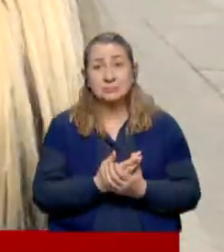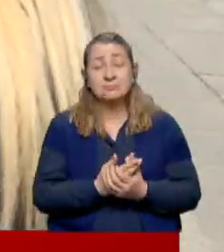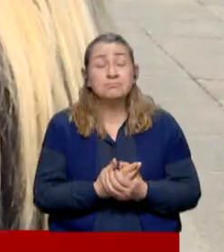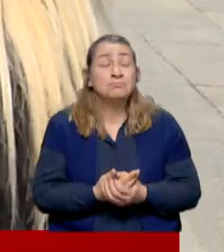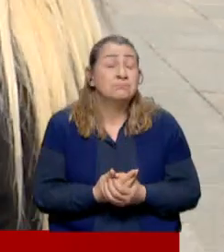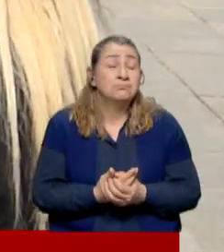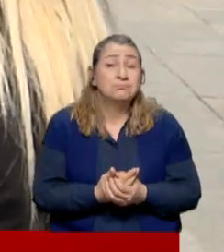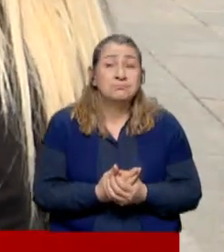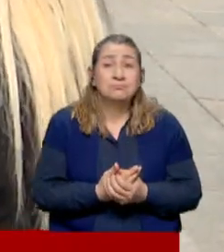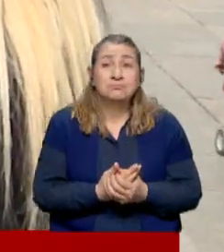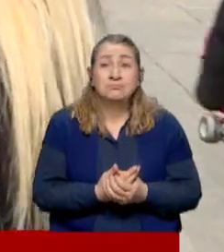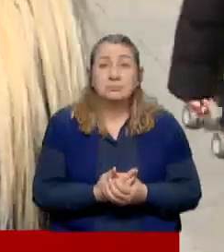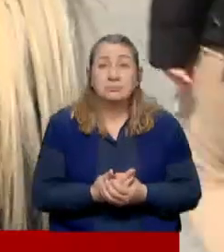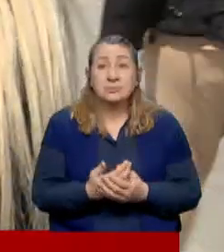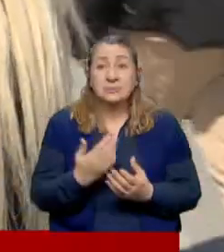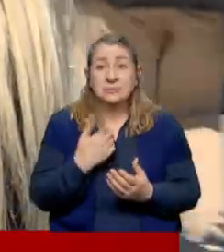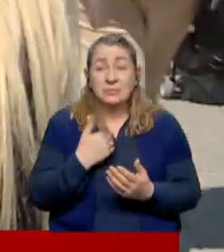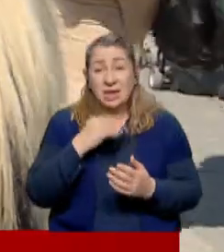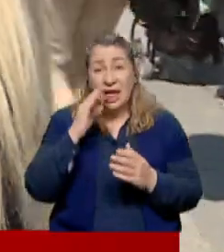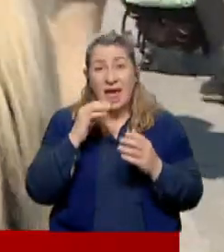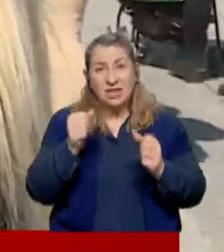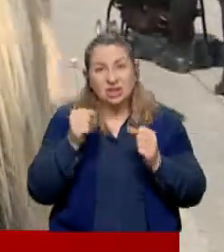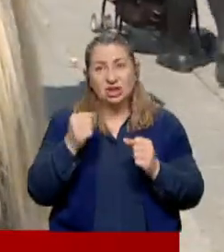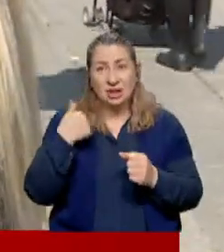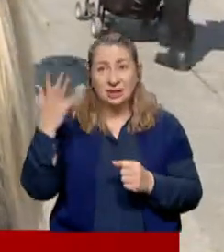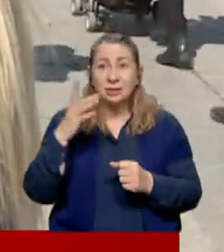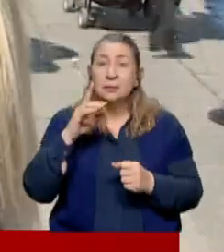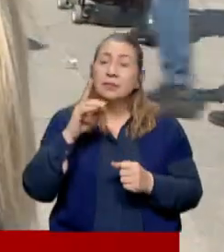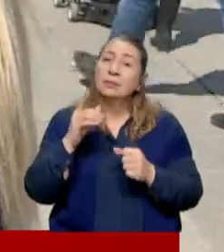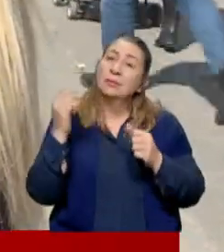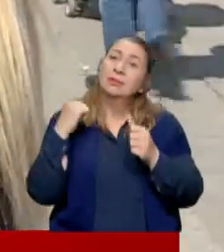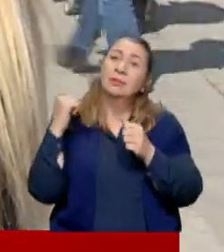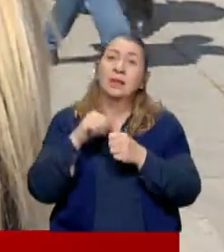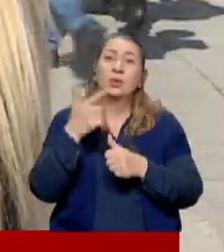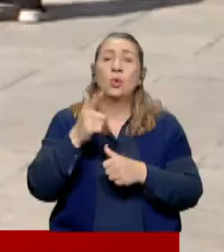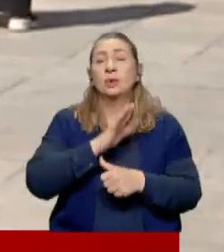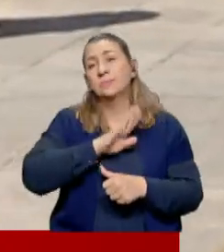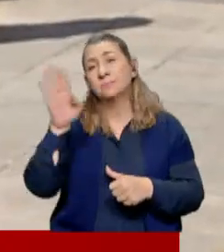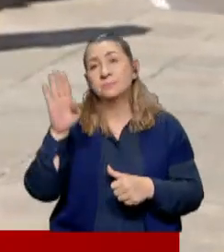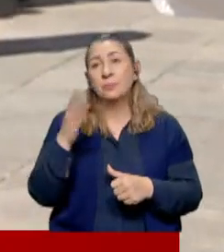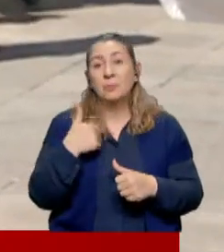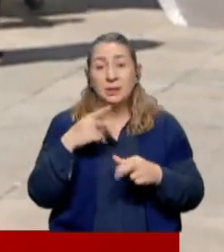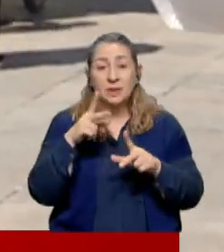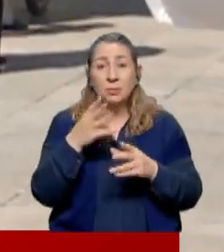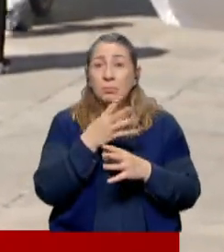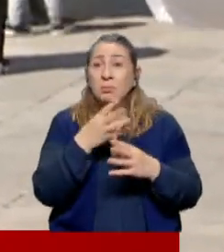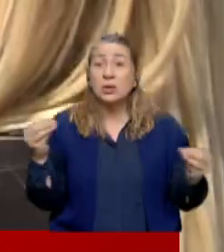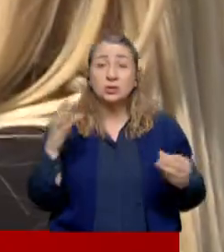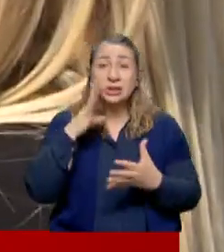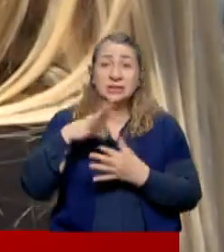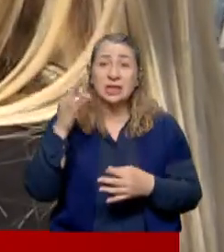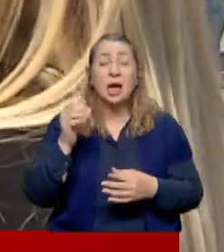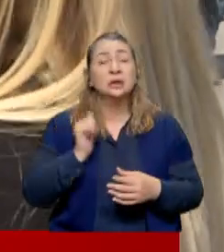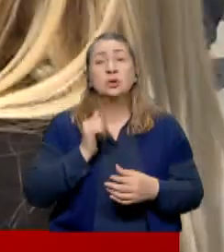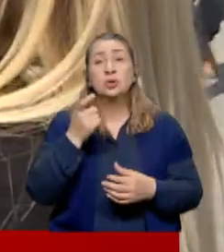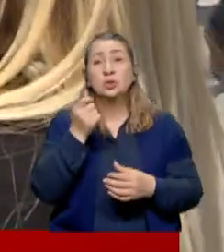Yani ben Erzincanlıyım. Tek çare tekrar Erzincan'a dönmek. Benim gibi milyonlarca insanlar.